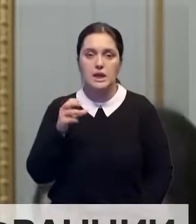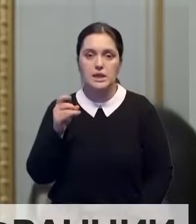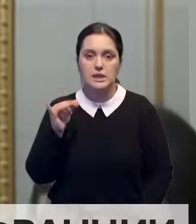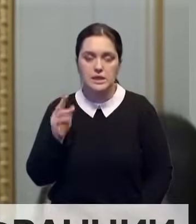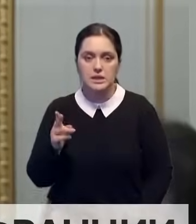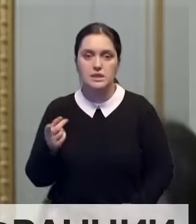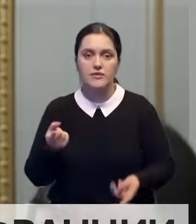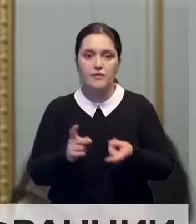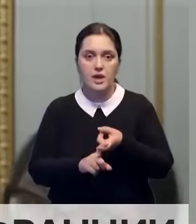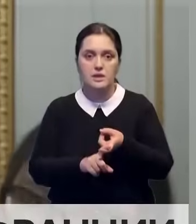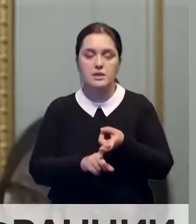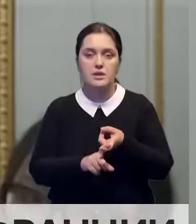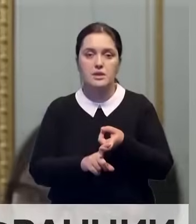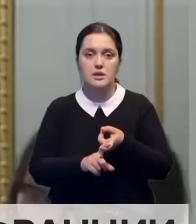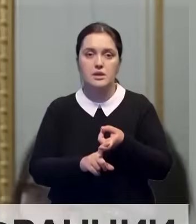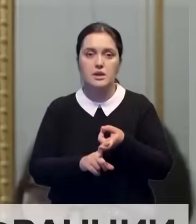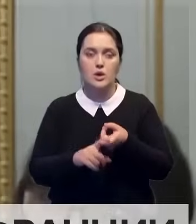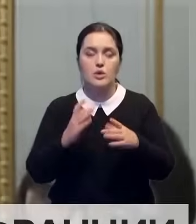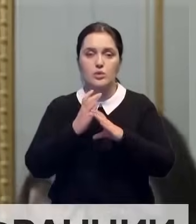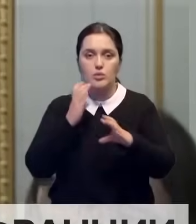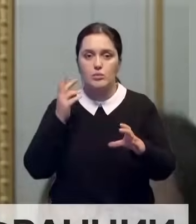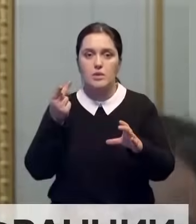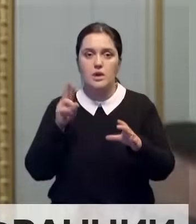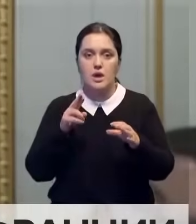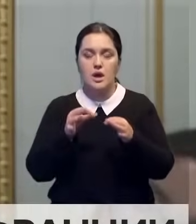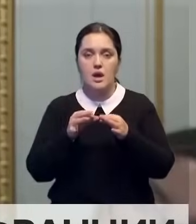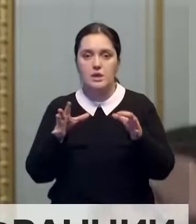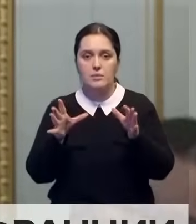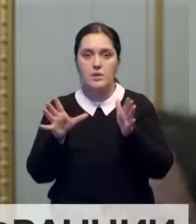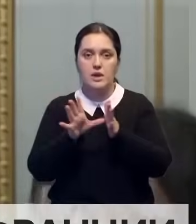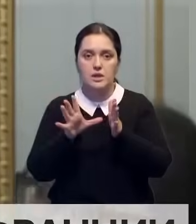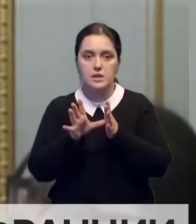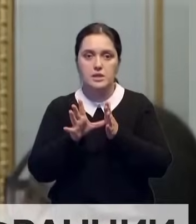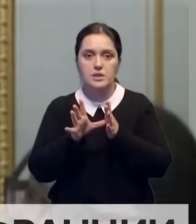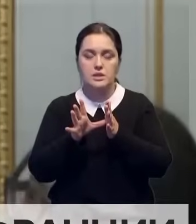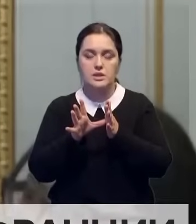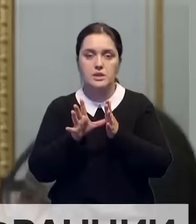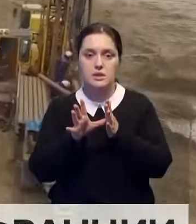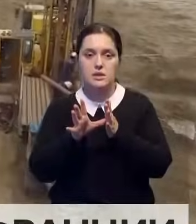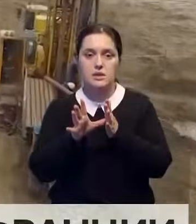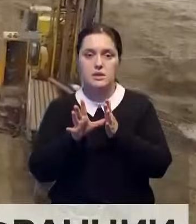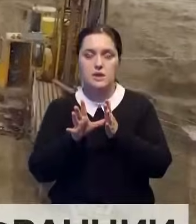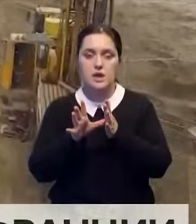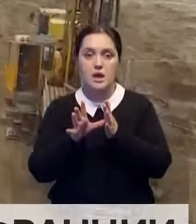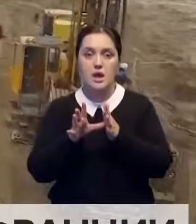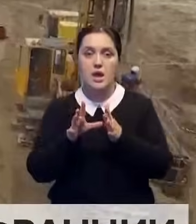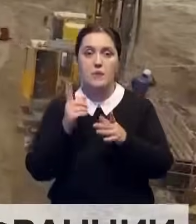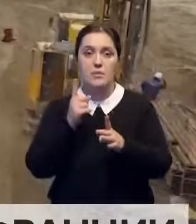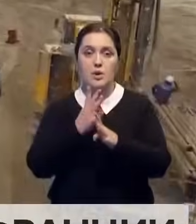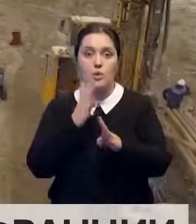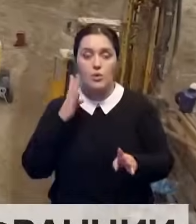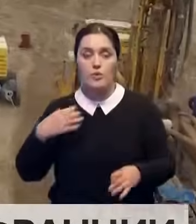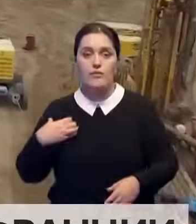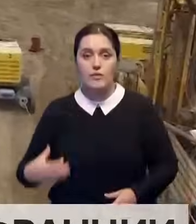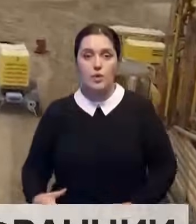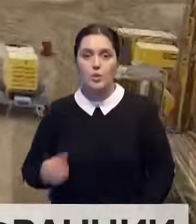связанные с производством турбин для атомных электрических станций. Но все же в приоритете для